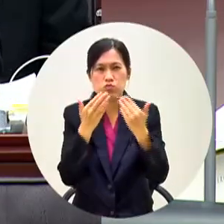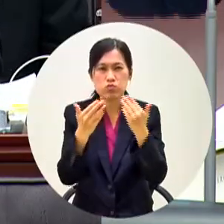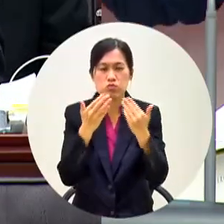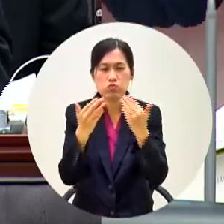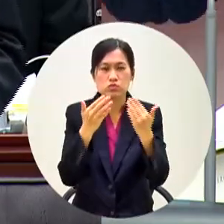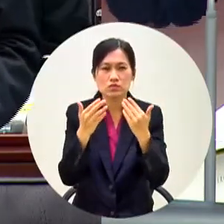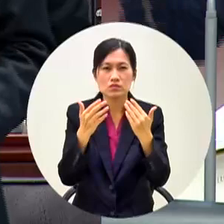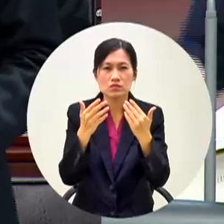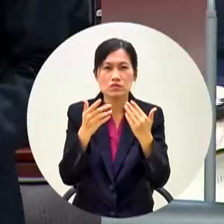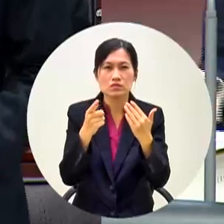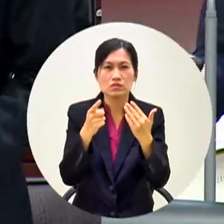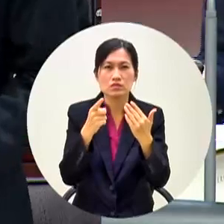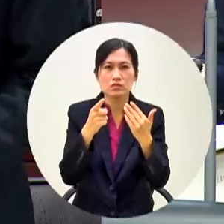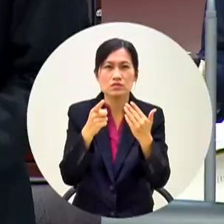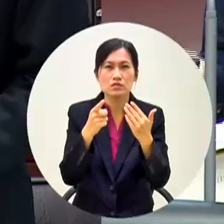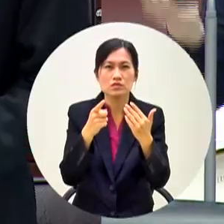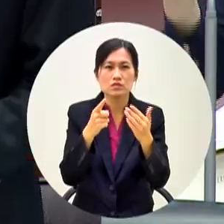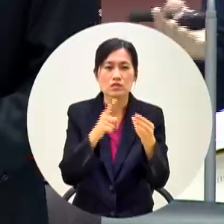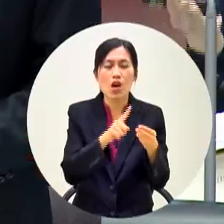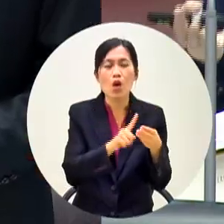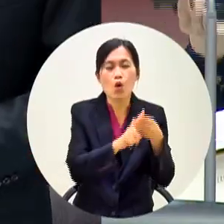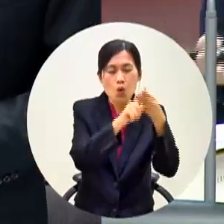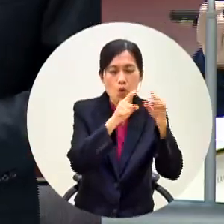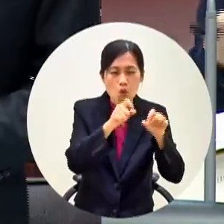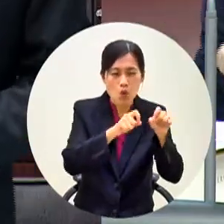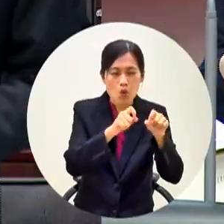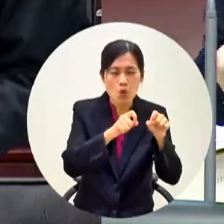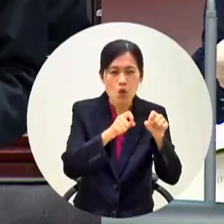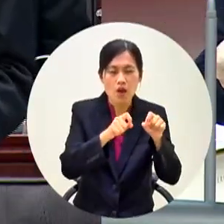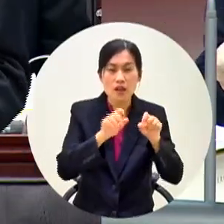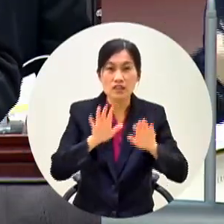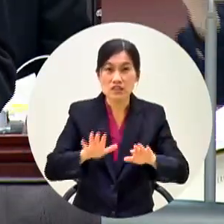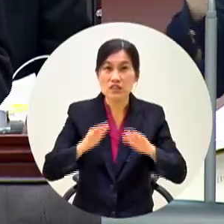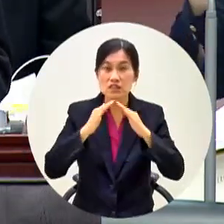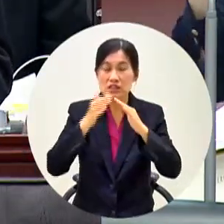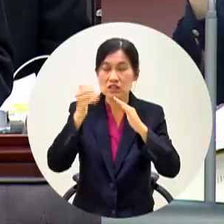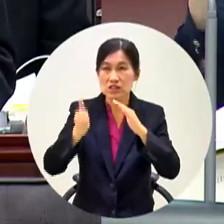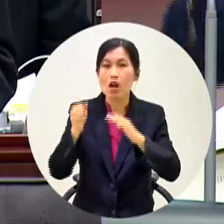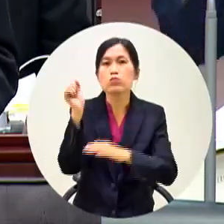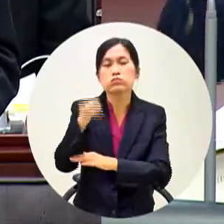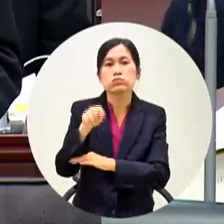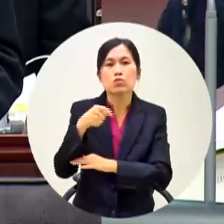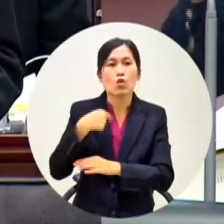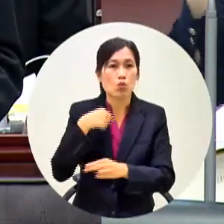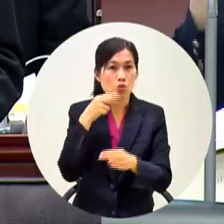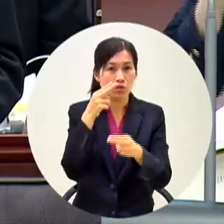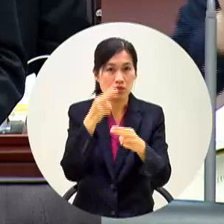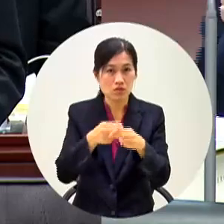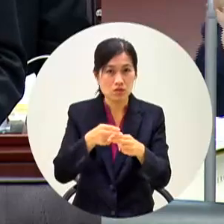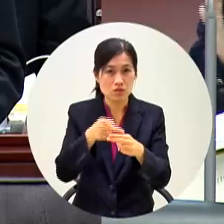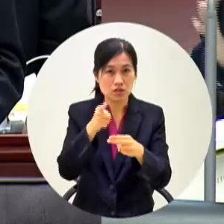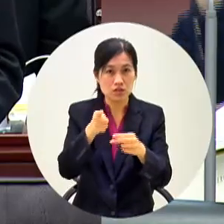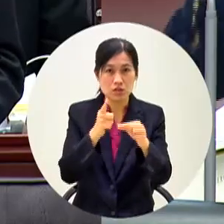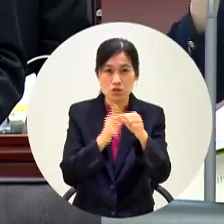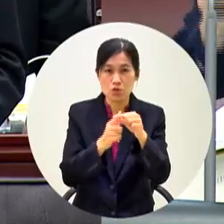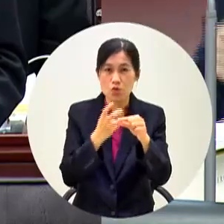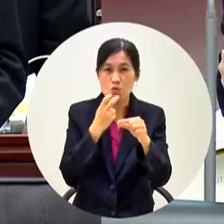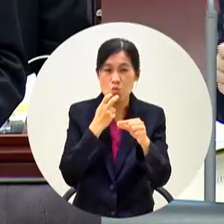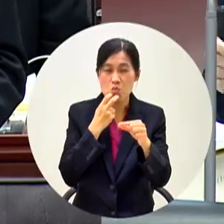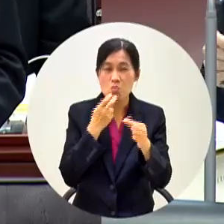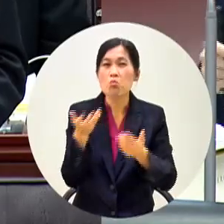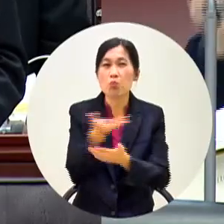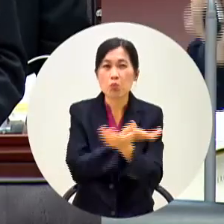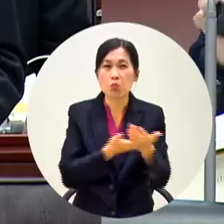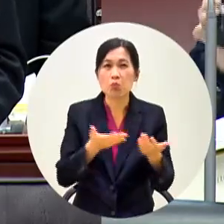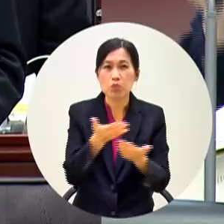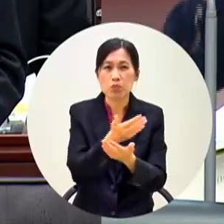这一个大架构底下才有这个子计划，所以今天市长能够承诺我们，我们也相信你跟中央的沟通能力是非常好